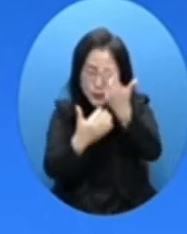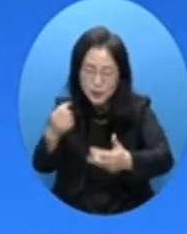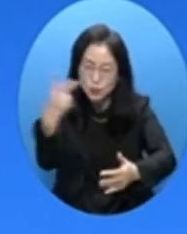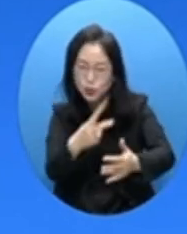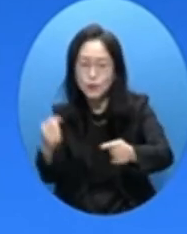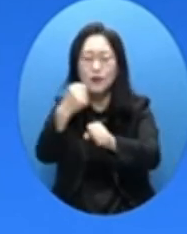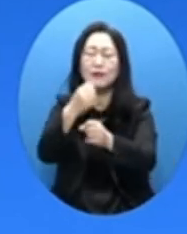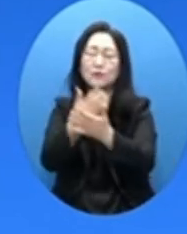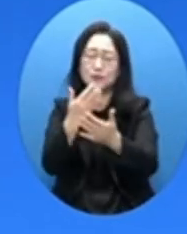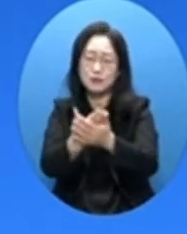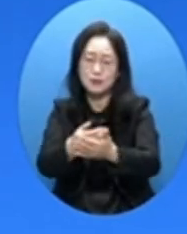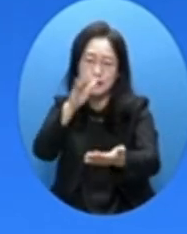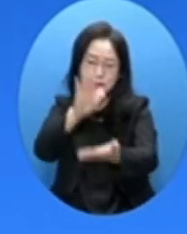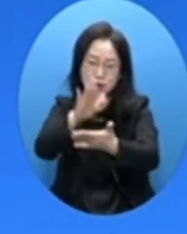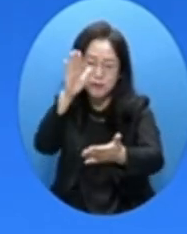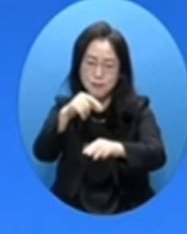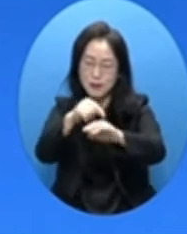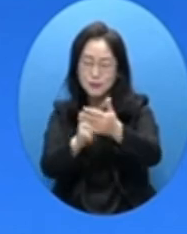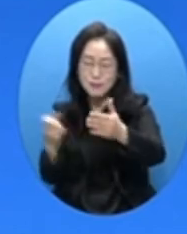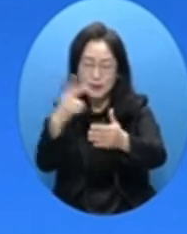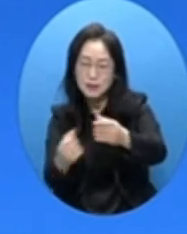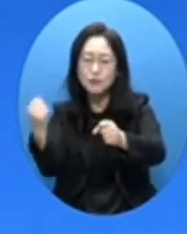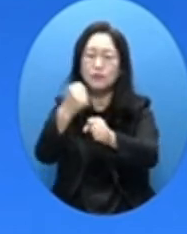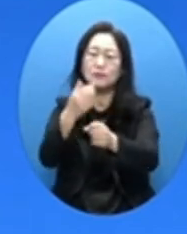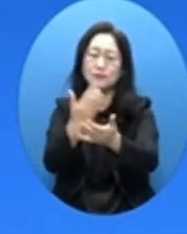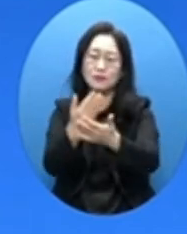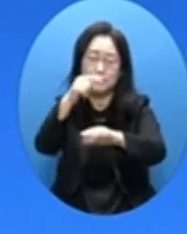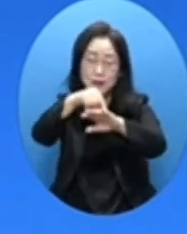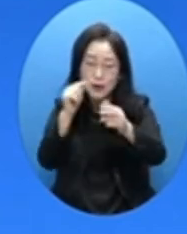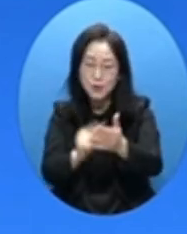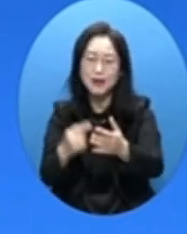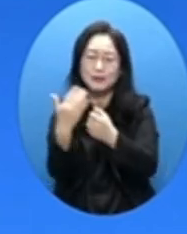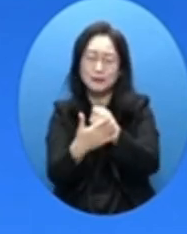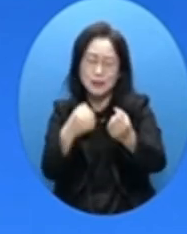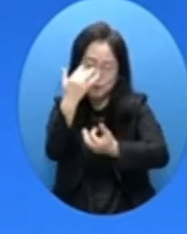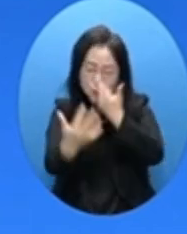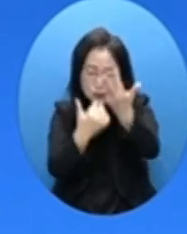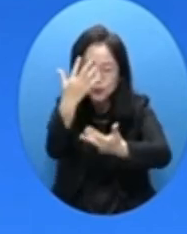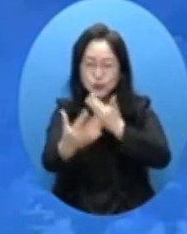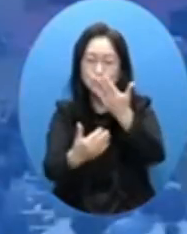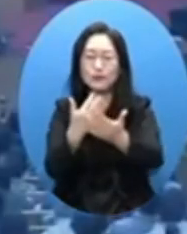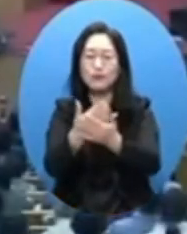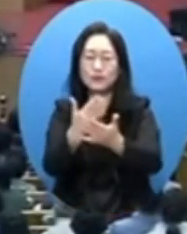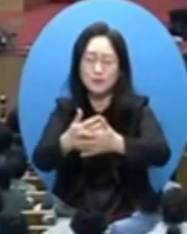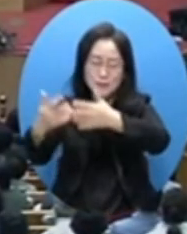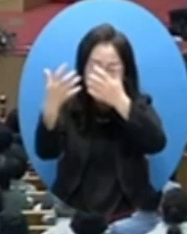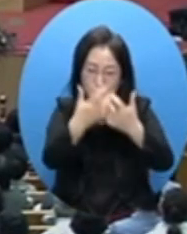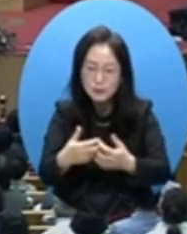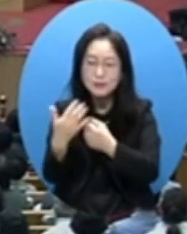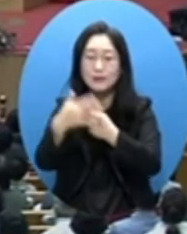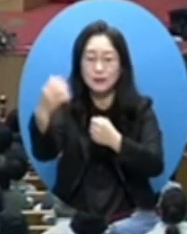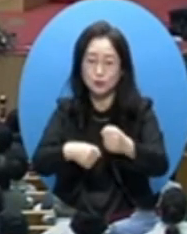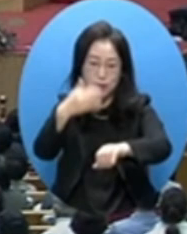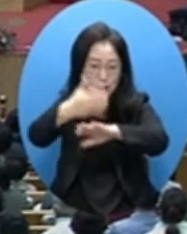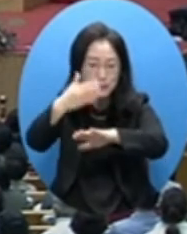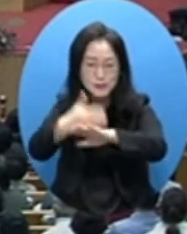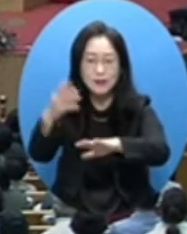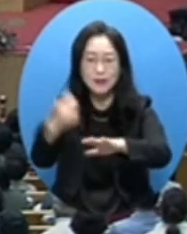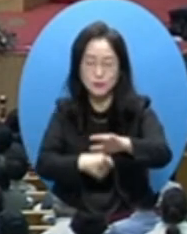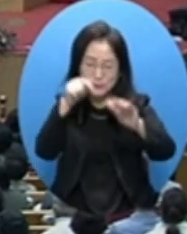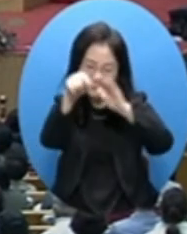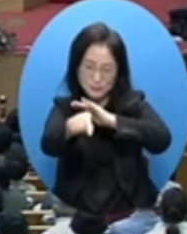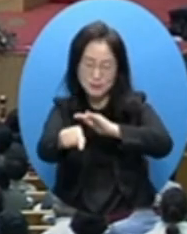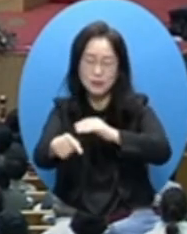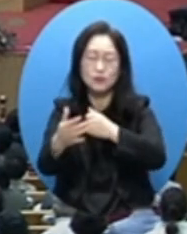주옵소서 우리의 열정을 다 지금 회복하게 하여 주옵소서 우리 마음에 은혜에 불이 다시 타오르게 하여서 넘치는 은혜로 감사로 나가는 우리